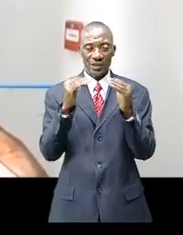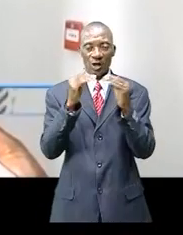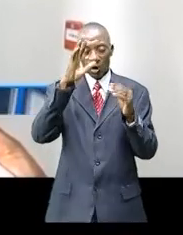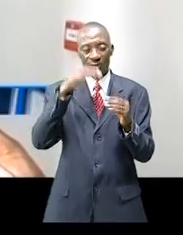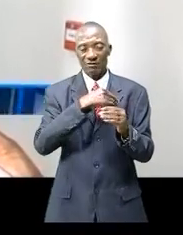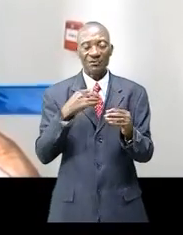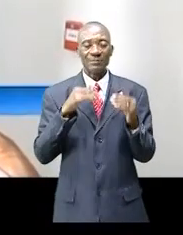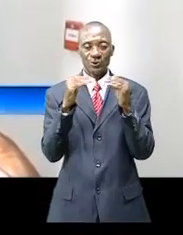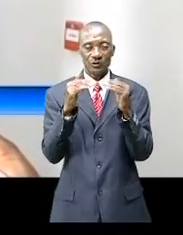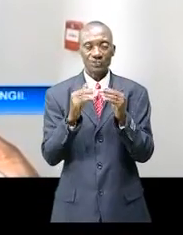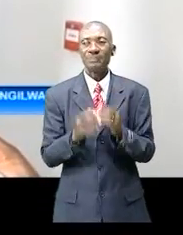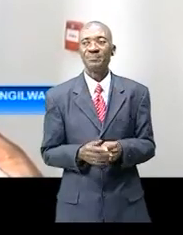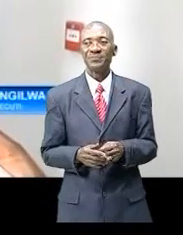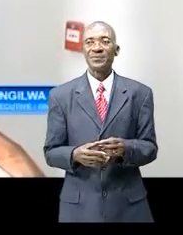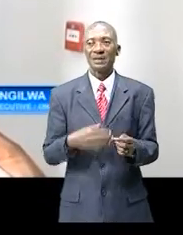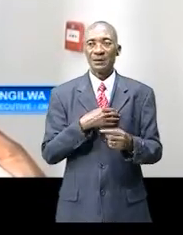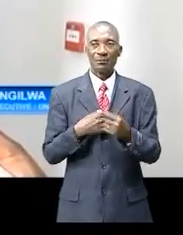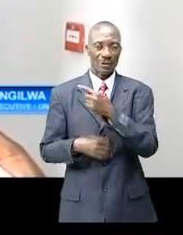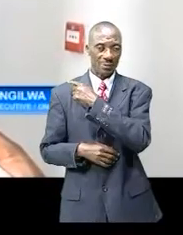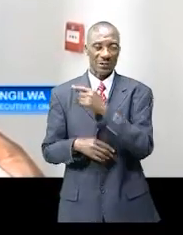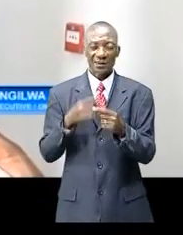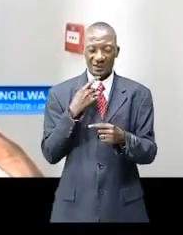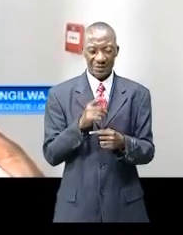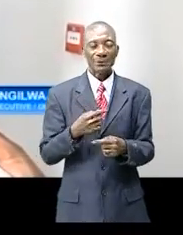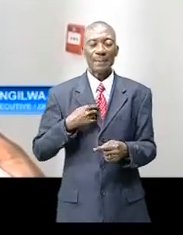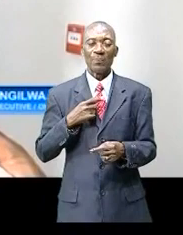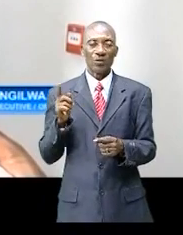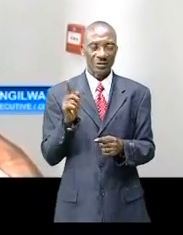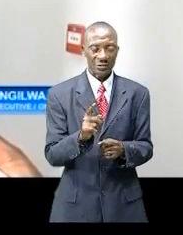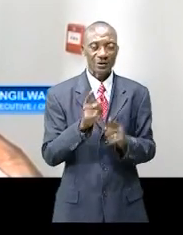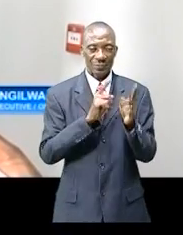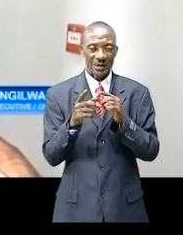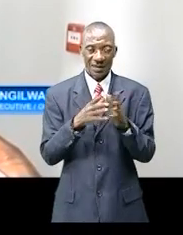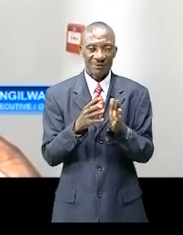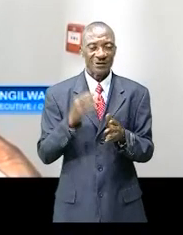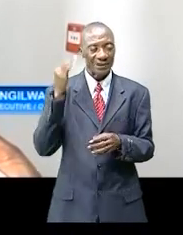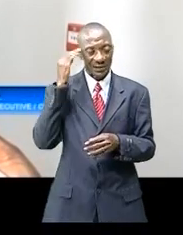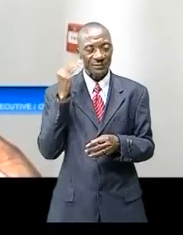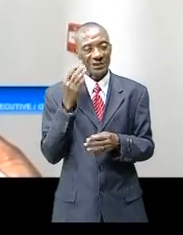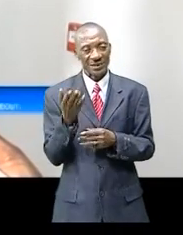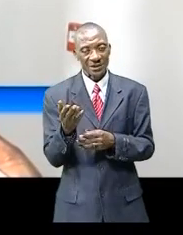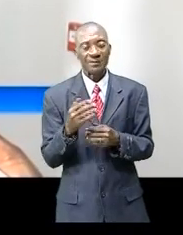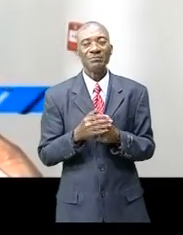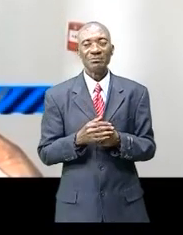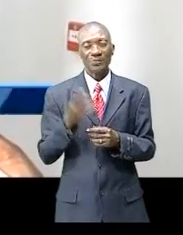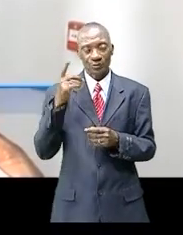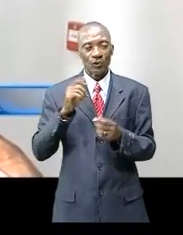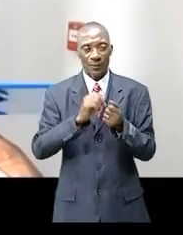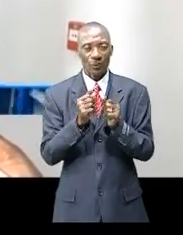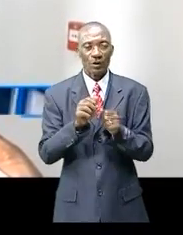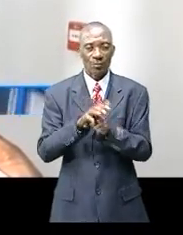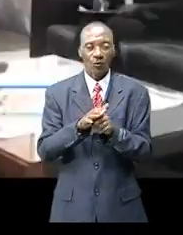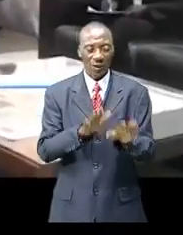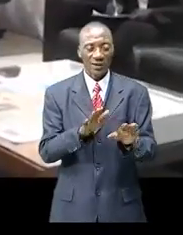mes nouvelles fonctions, les informations par rapport au travail qui m'attend. Et j'espère que les femmes maliennes, en tout cas, qui sont